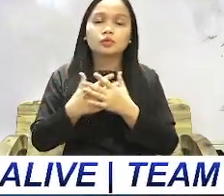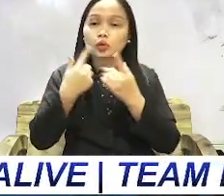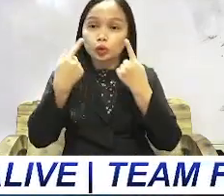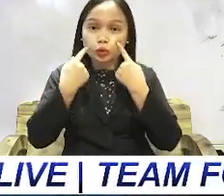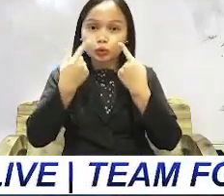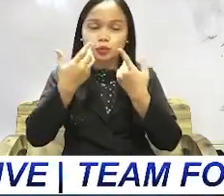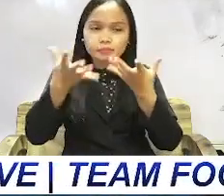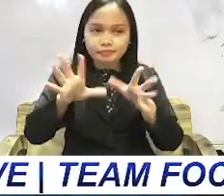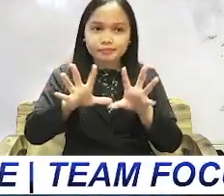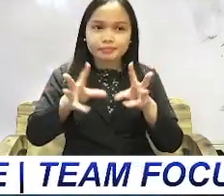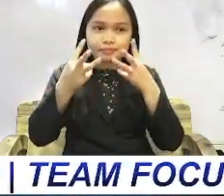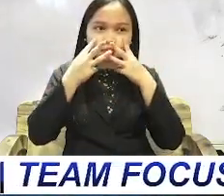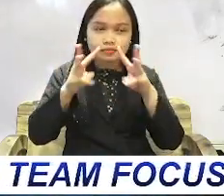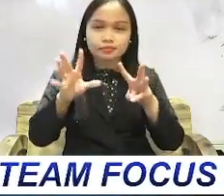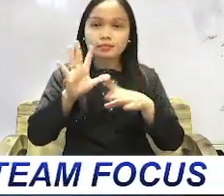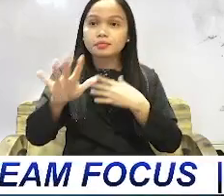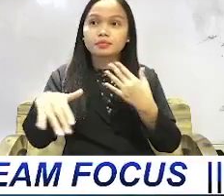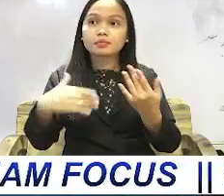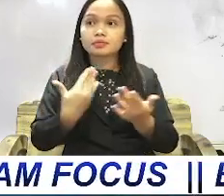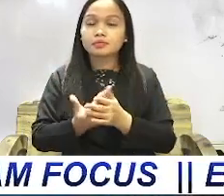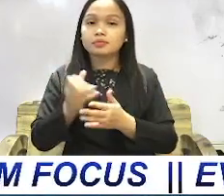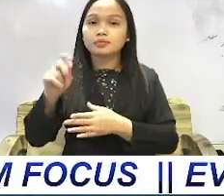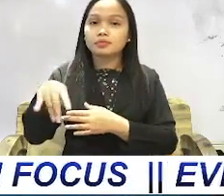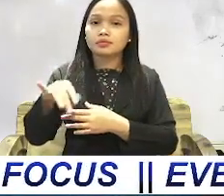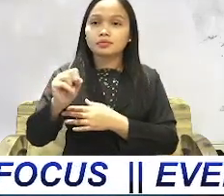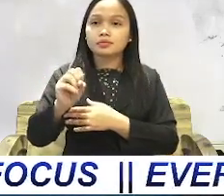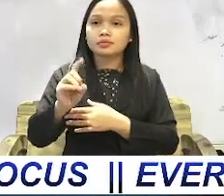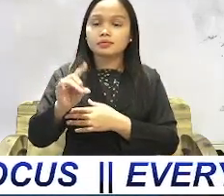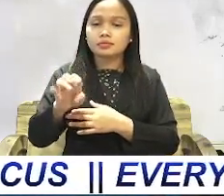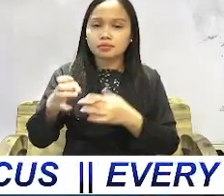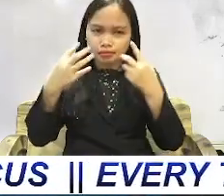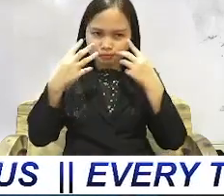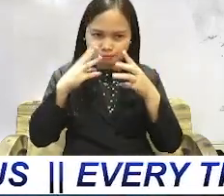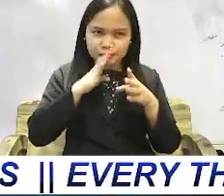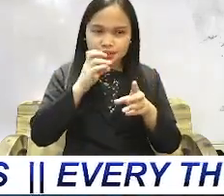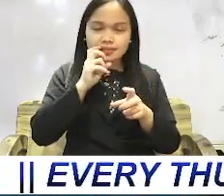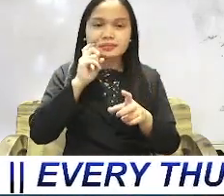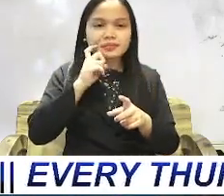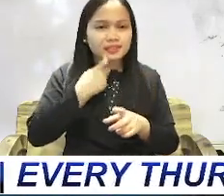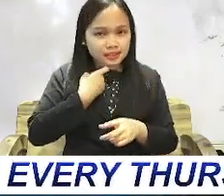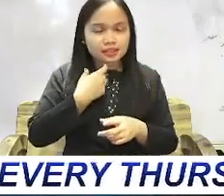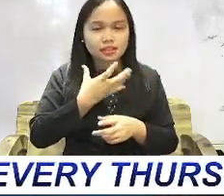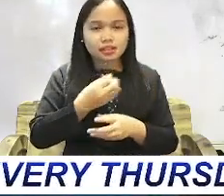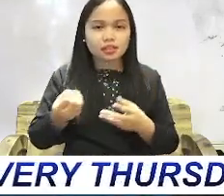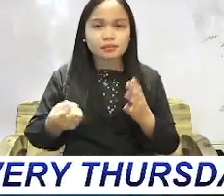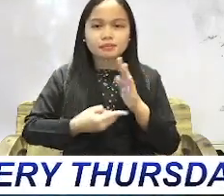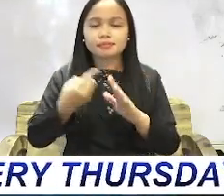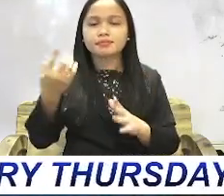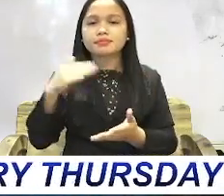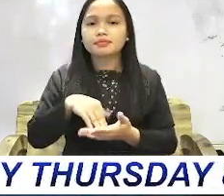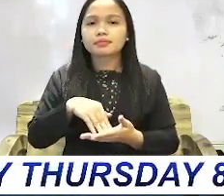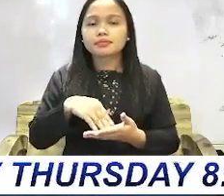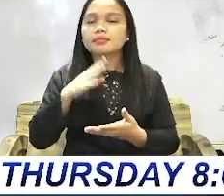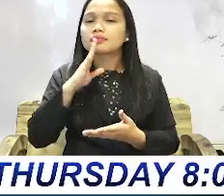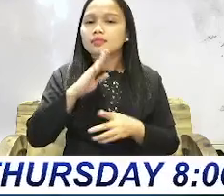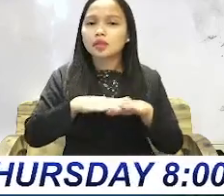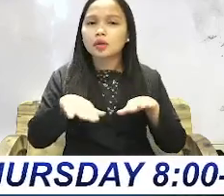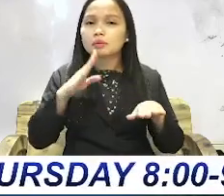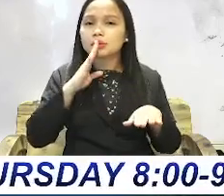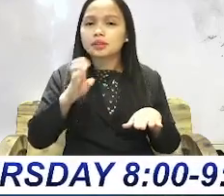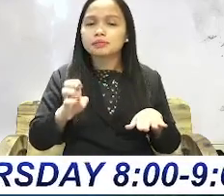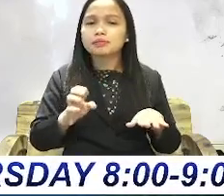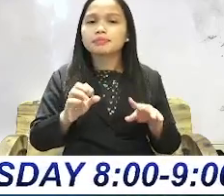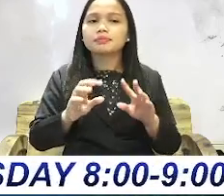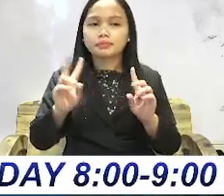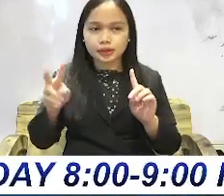nakapakinig ng buong episode natin ngayong February, take it seriously. Man. And once again, don't be a